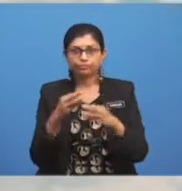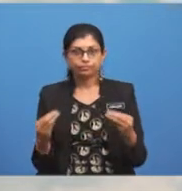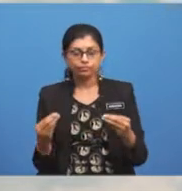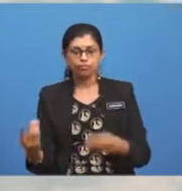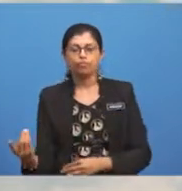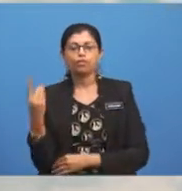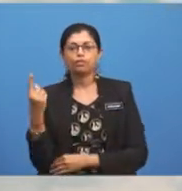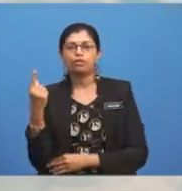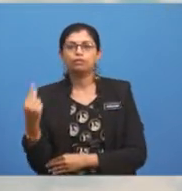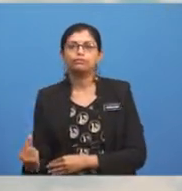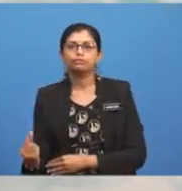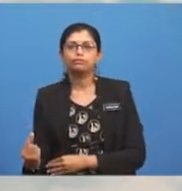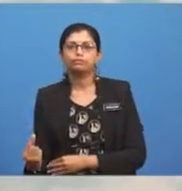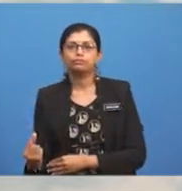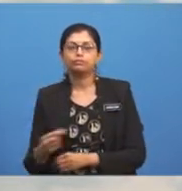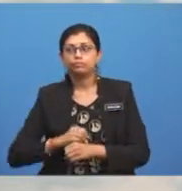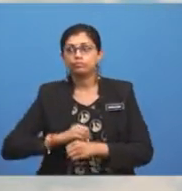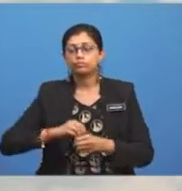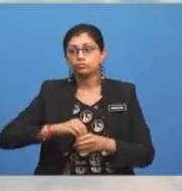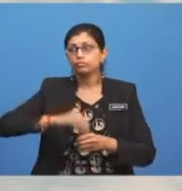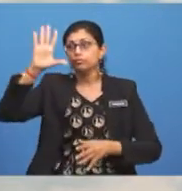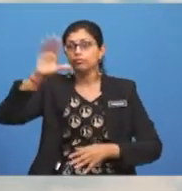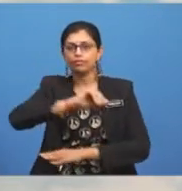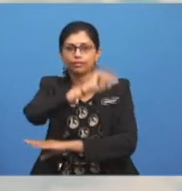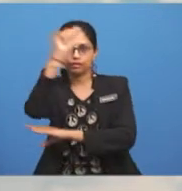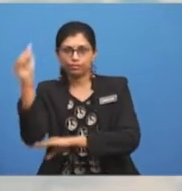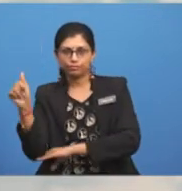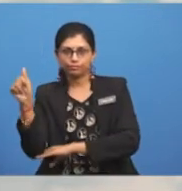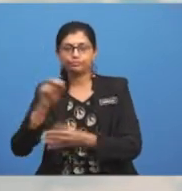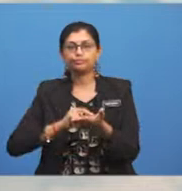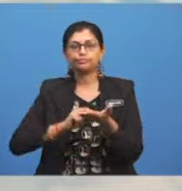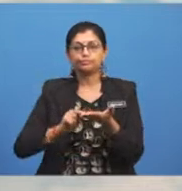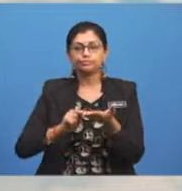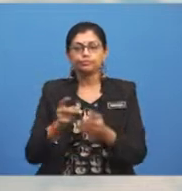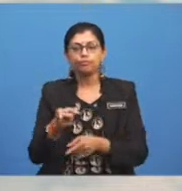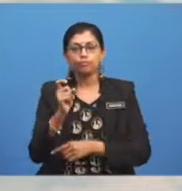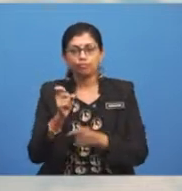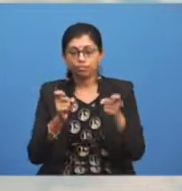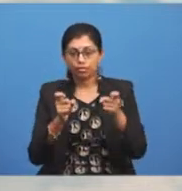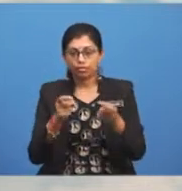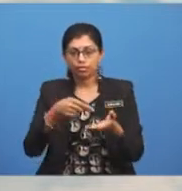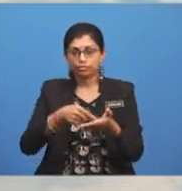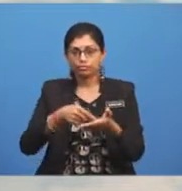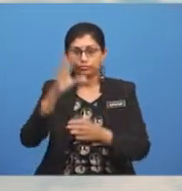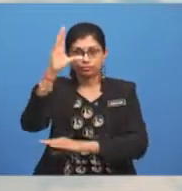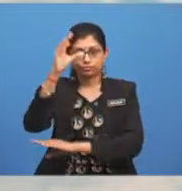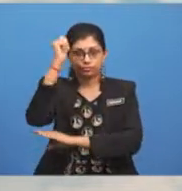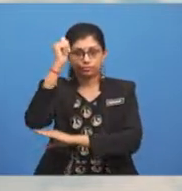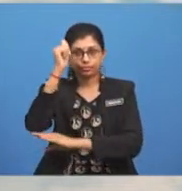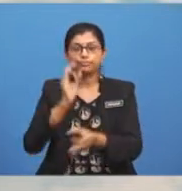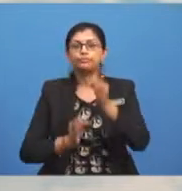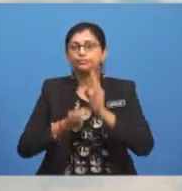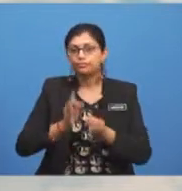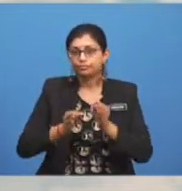dan terlepas ke angkasa lepas. Nilai hal laju ini akan dicapai